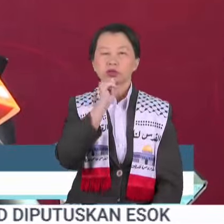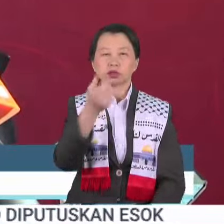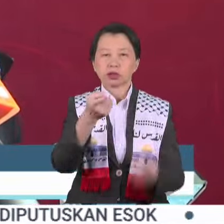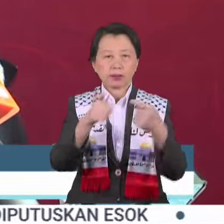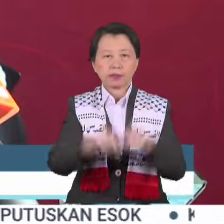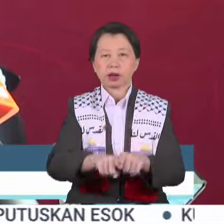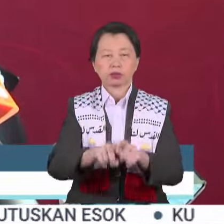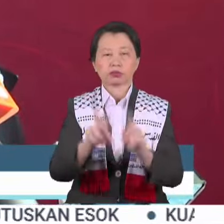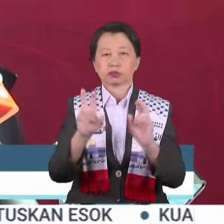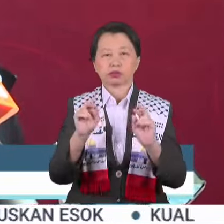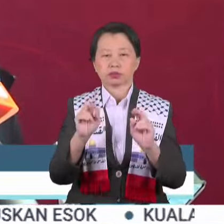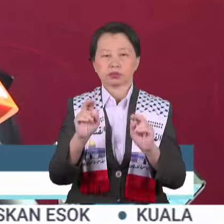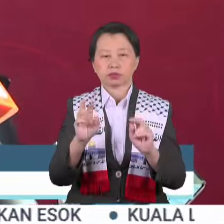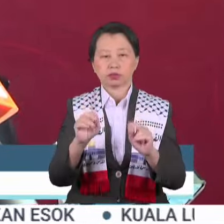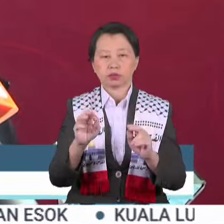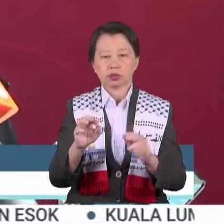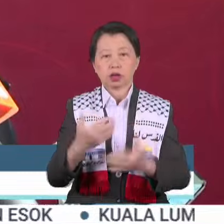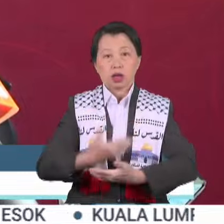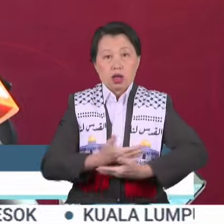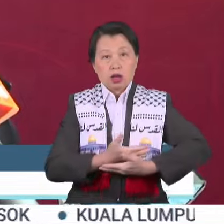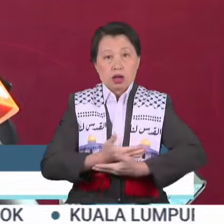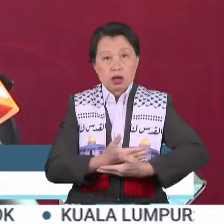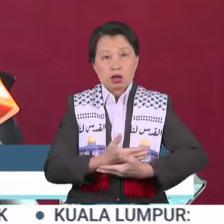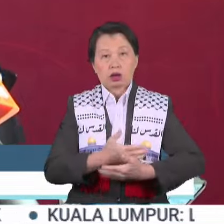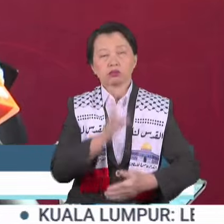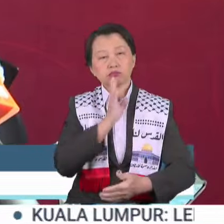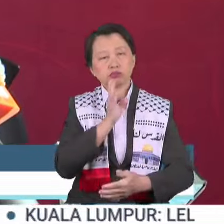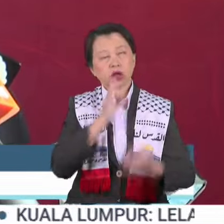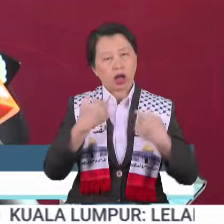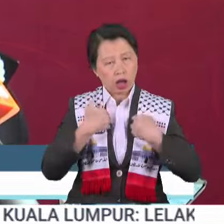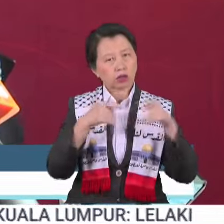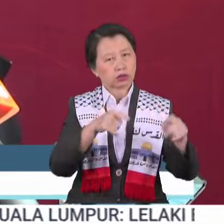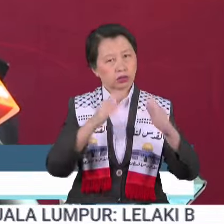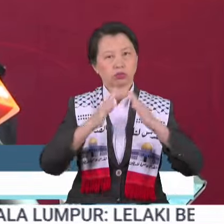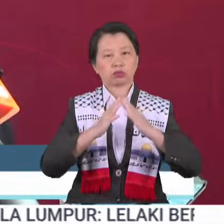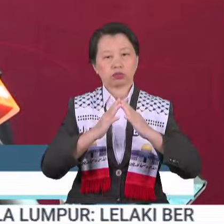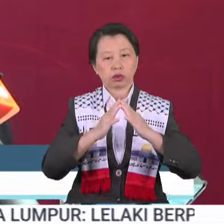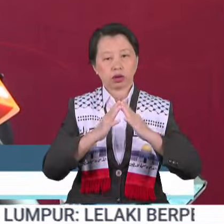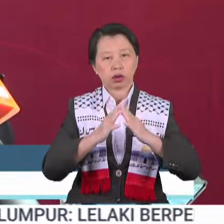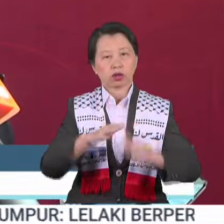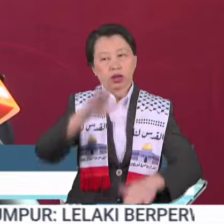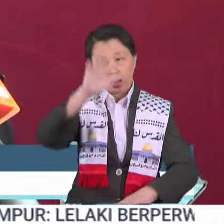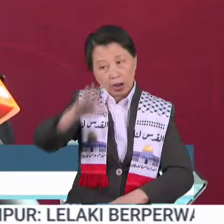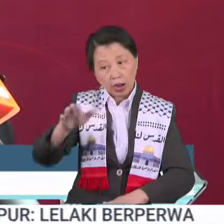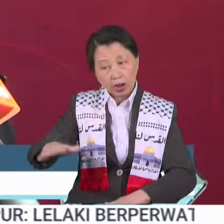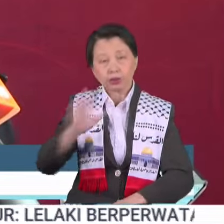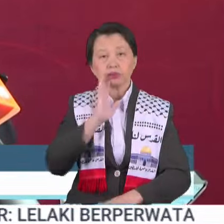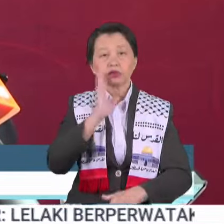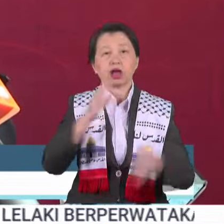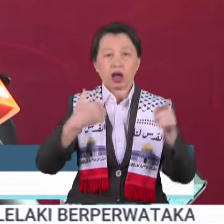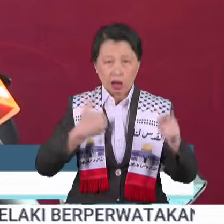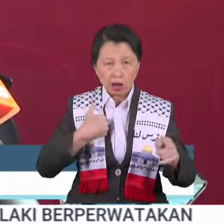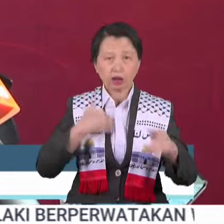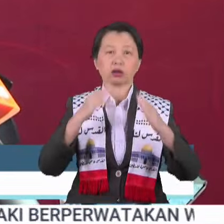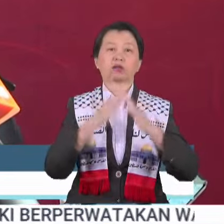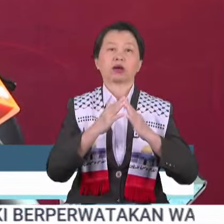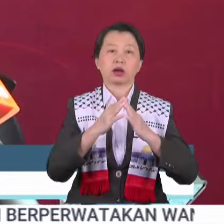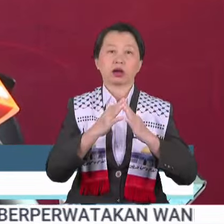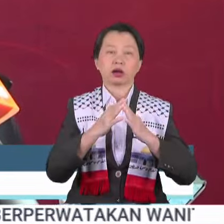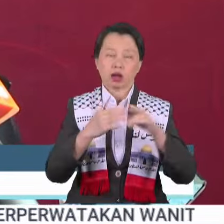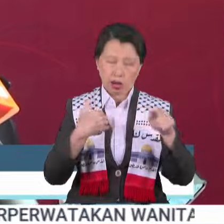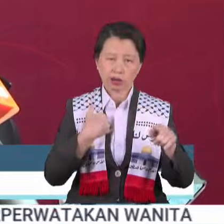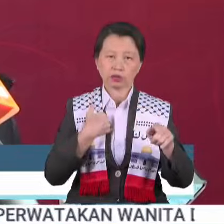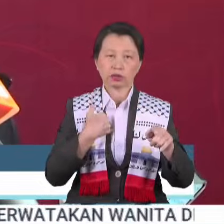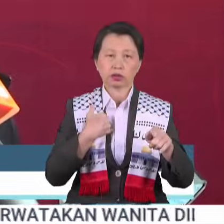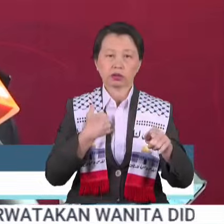akal. Anak dia boleh lihat di rumah dia, dia demam. Adik-beradik dia pun boleh lihat di rumah dia, dia